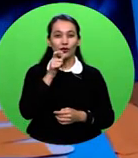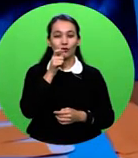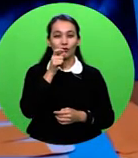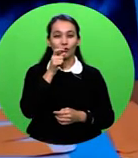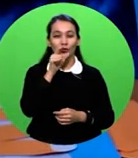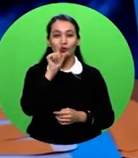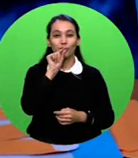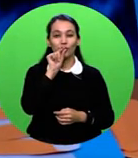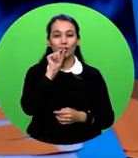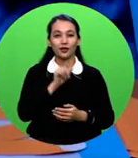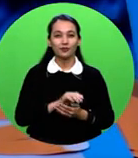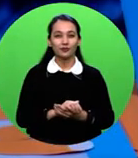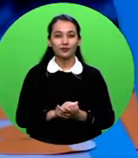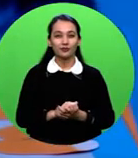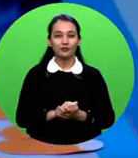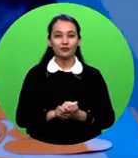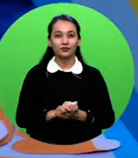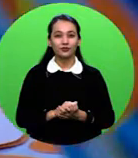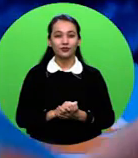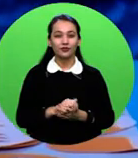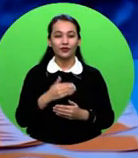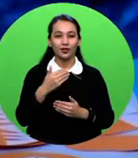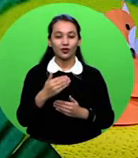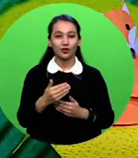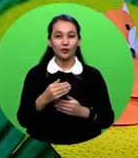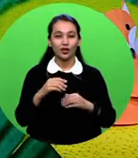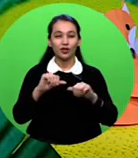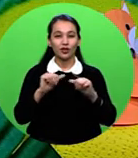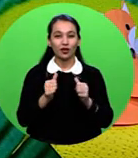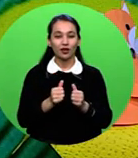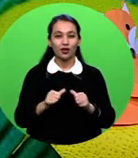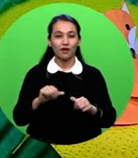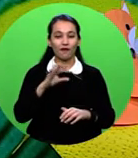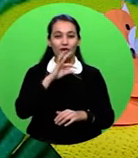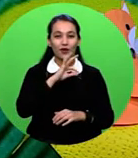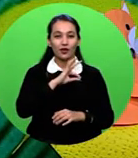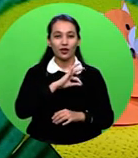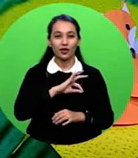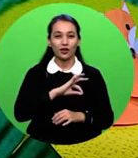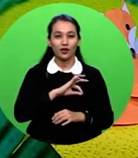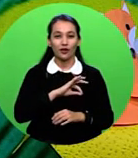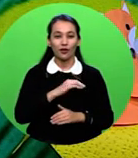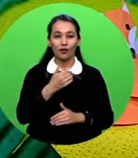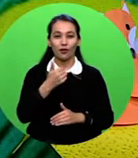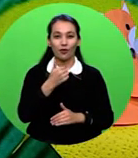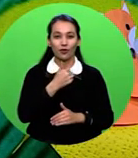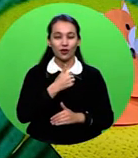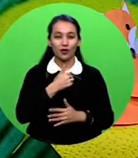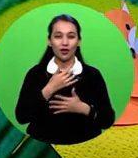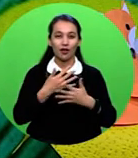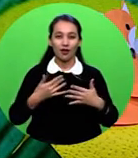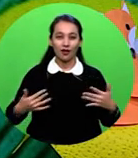jo'jacha. Demak, jo'ja rasmi. Siz mana shu shakllardan foydalangan holatda